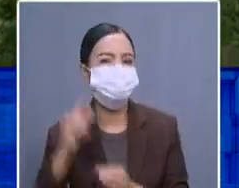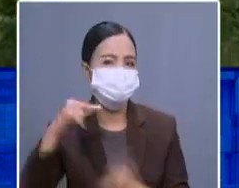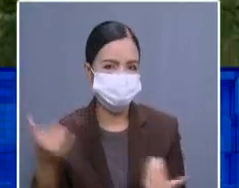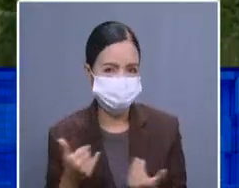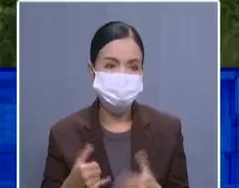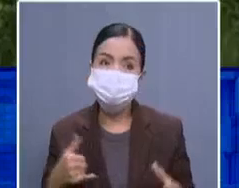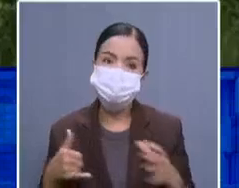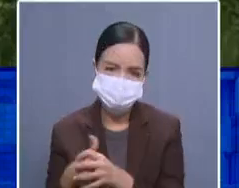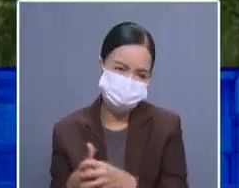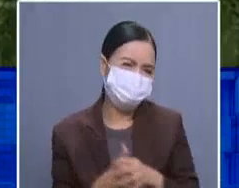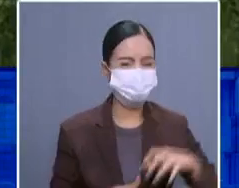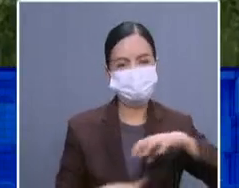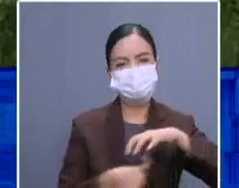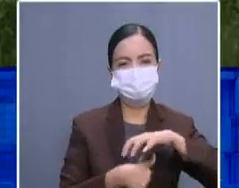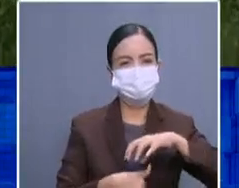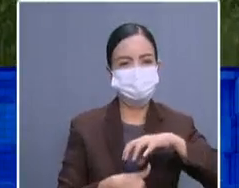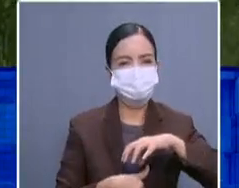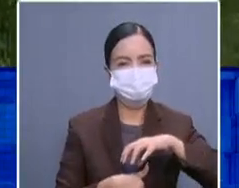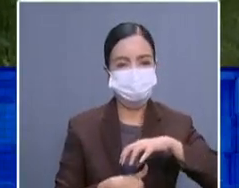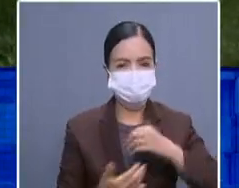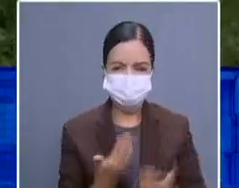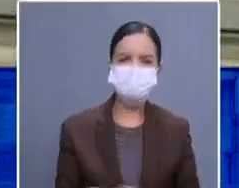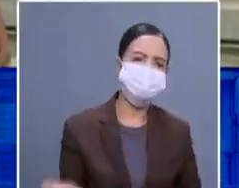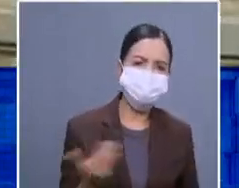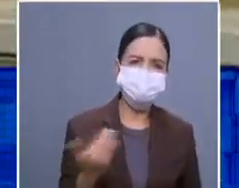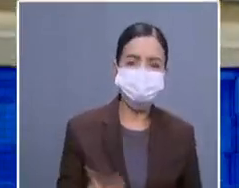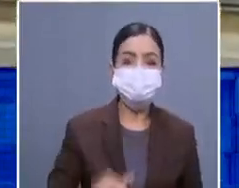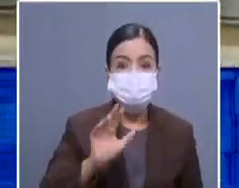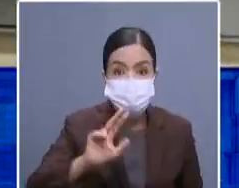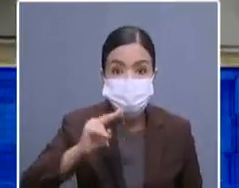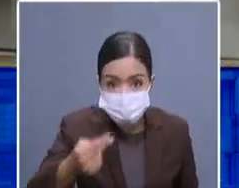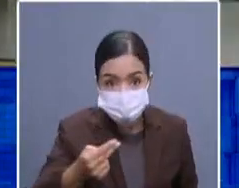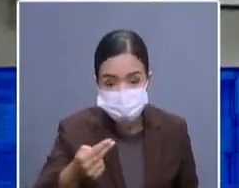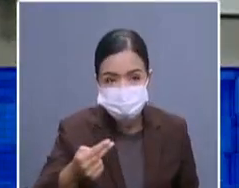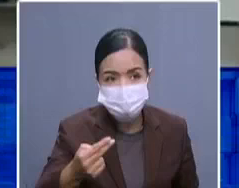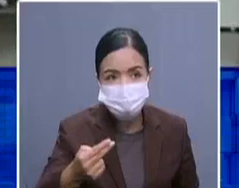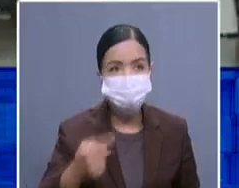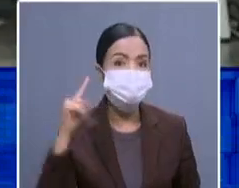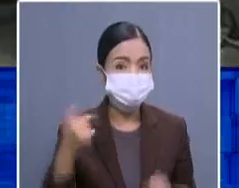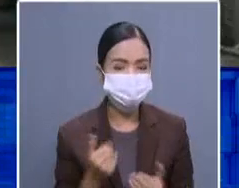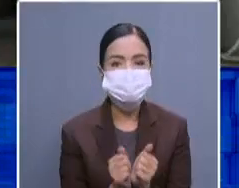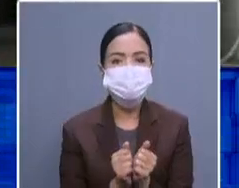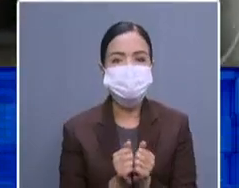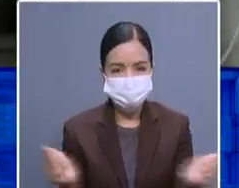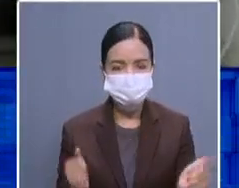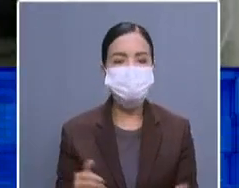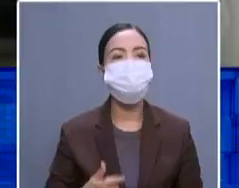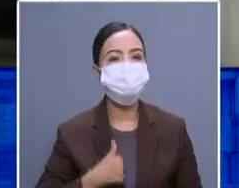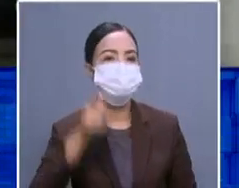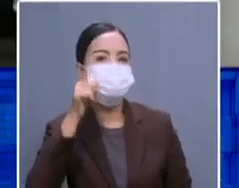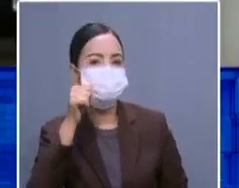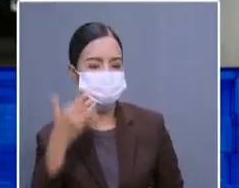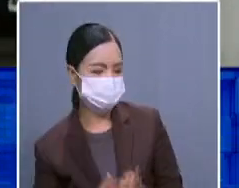ติดแล้วก็นำไปกักขังก่อนที่จะไปรีดไถเงินเนี่ยเป็นเงิน 30,000 บาทค่ะเพื่อให้แลกกับอิสรภาพเขาเดินความ